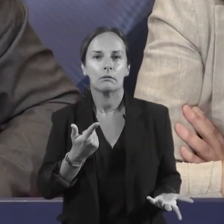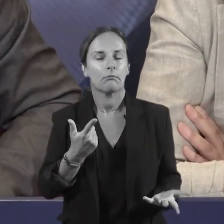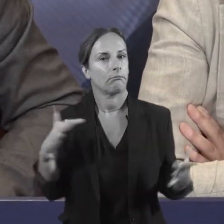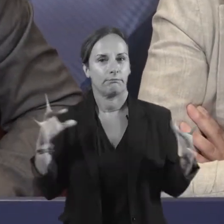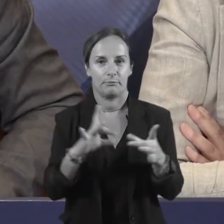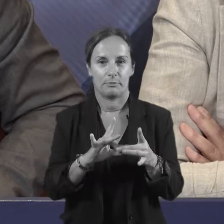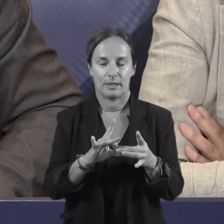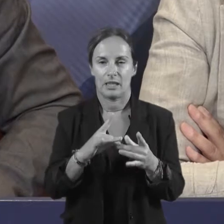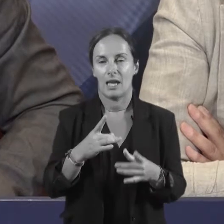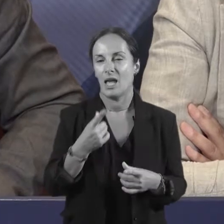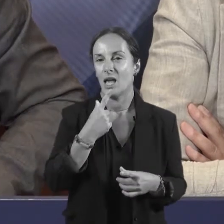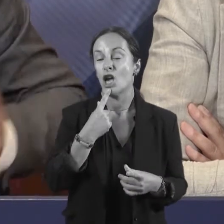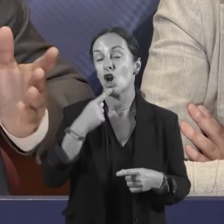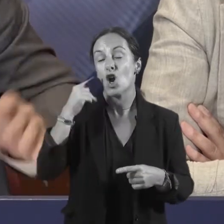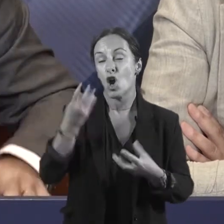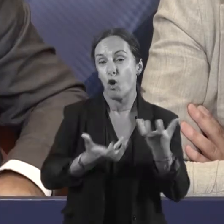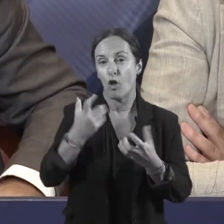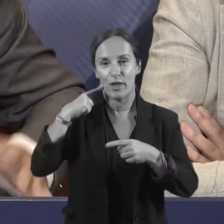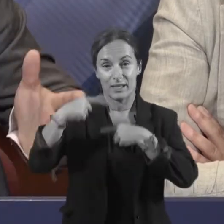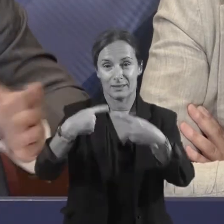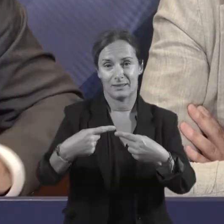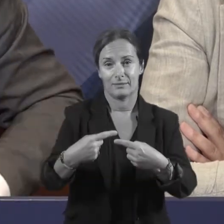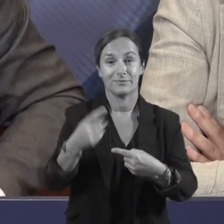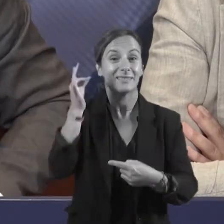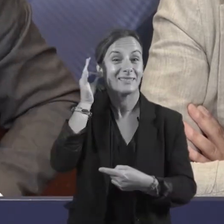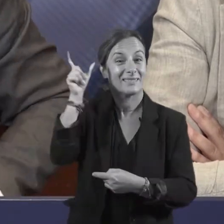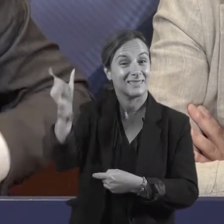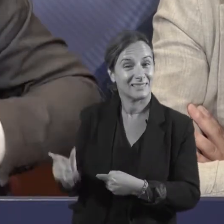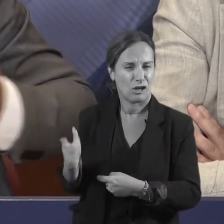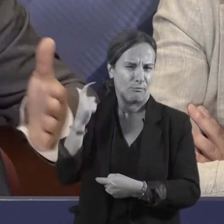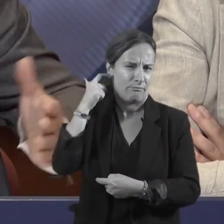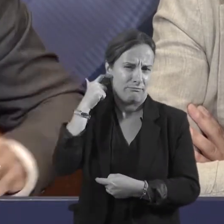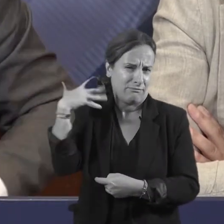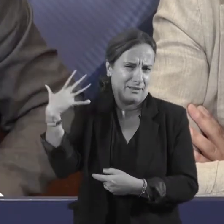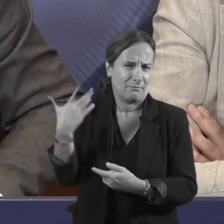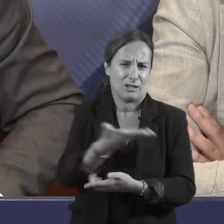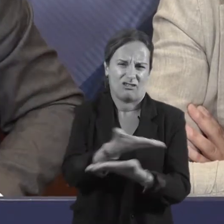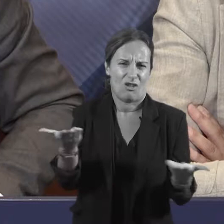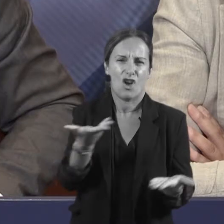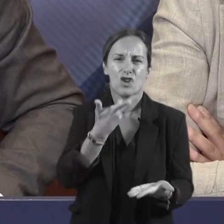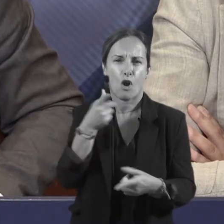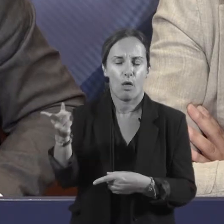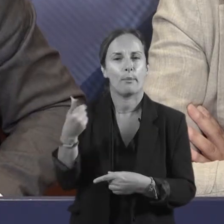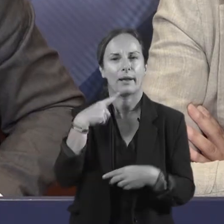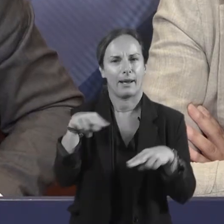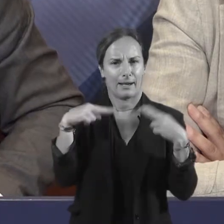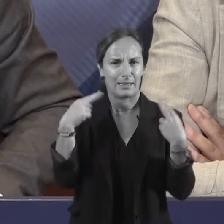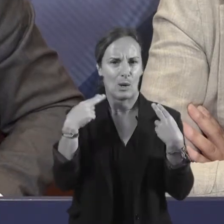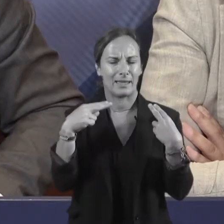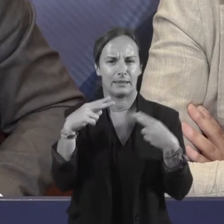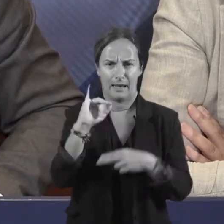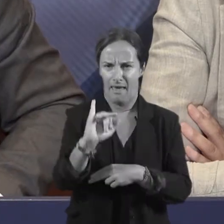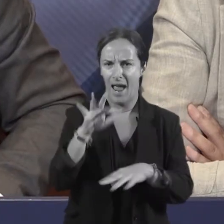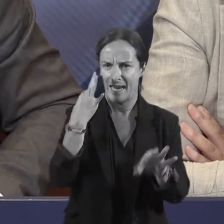tradicional mallorquina. Na Vicky, que molts coneixeu perquè té un reputat catering i, a més, va ser la guanyadora de